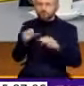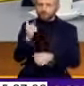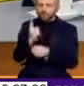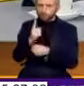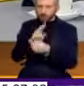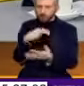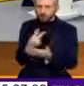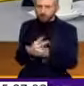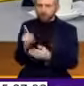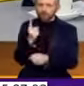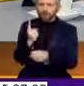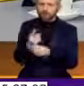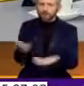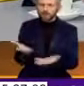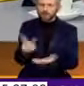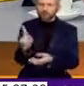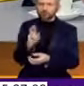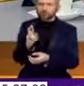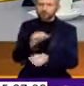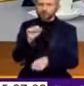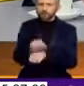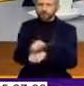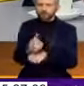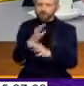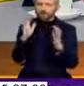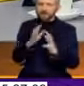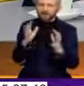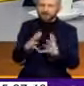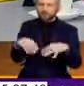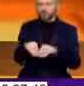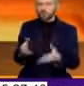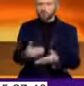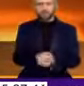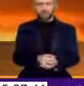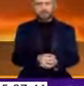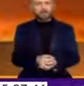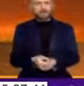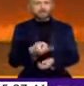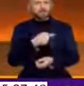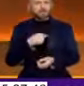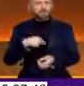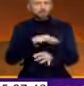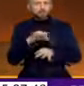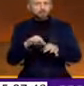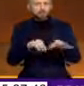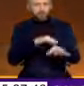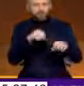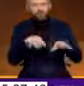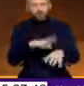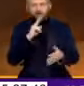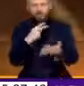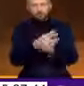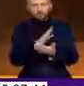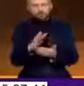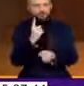Пане Юрію, цей проект рішення якісь заборони передбачає? Щось заборонити для того, щоб зберегти інституцію сім'ї в Україні? Проект рішення не передбачає заборон. Це